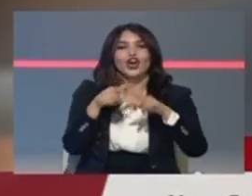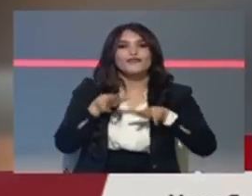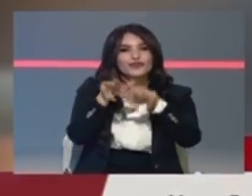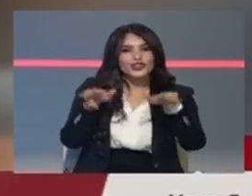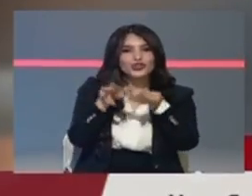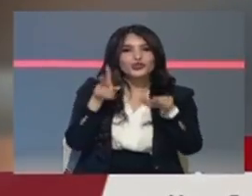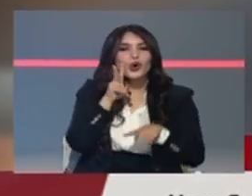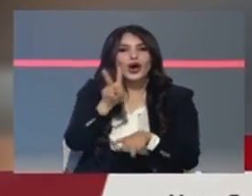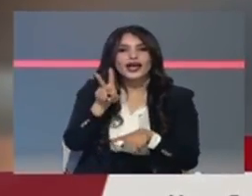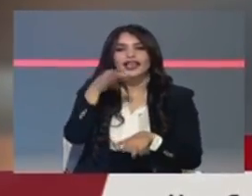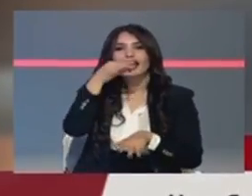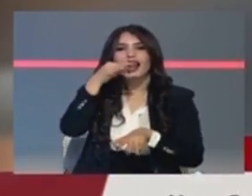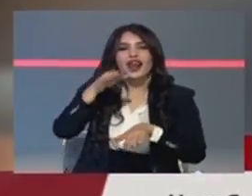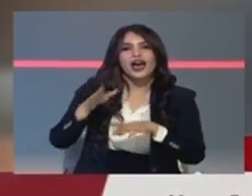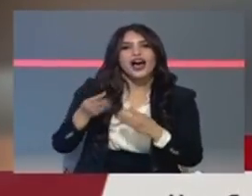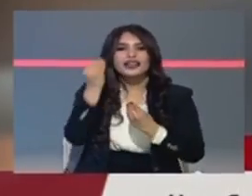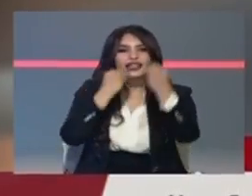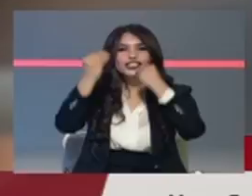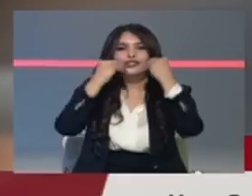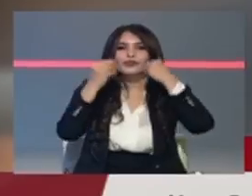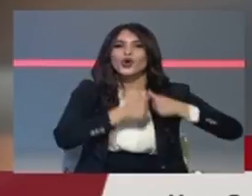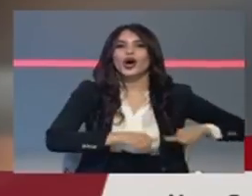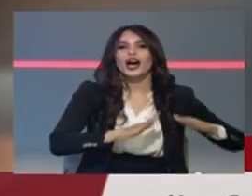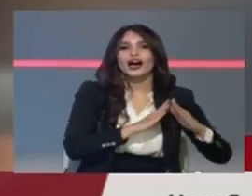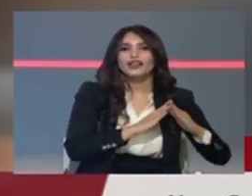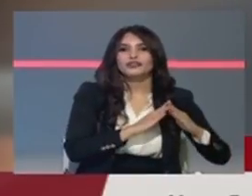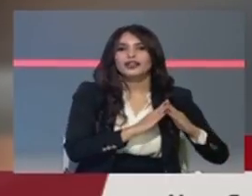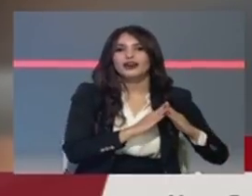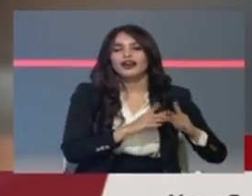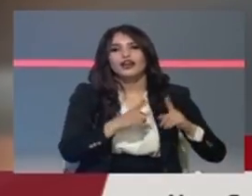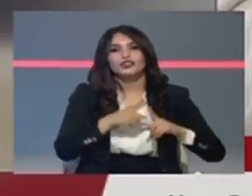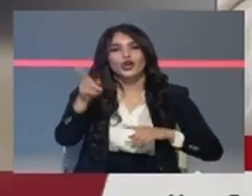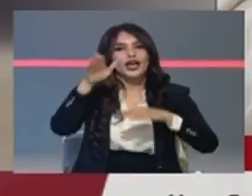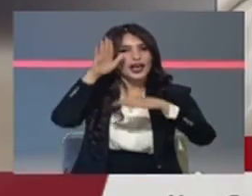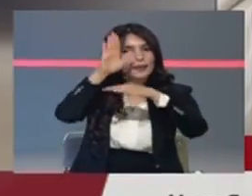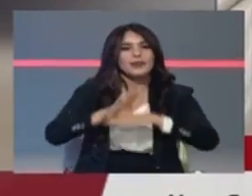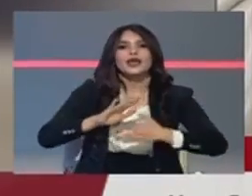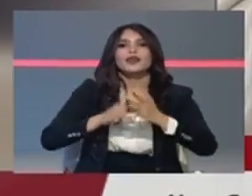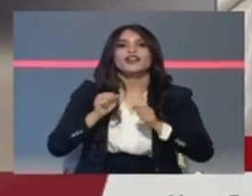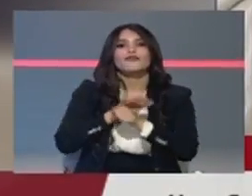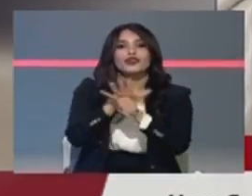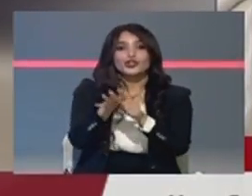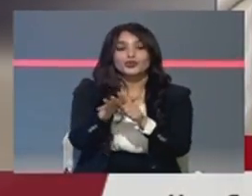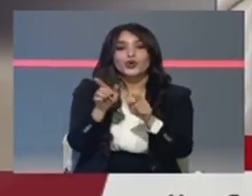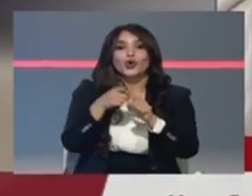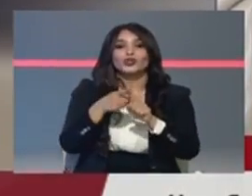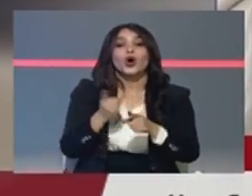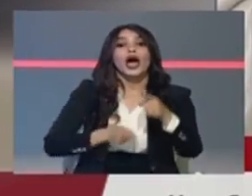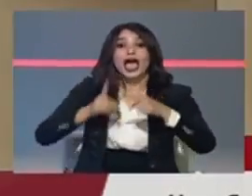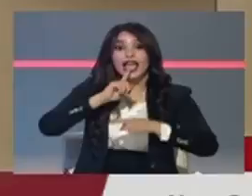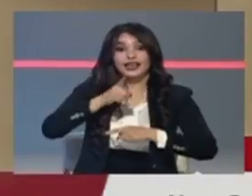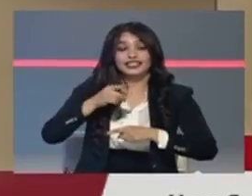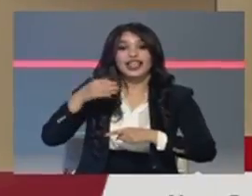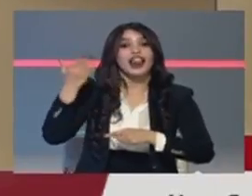فيديو يتحدث فيها عن تجربته خلال فترة مكوثه حاليا بالمنزل توقيا من تفشي فيروس كورونا المستجد، حيث أكد